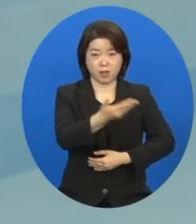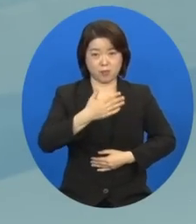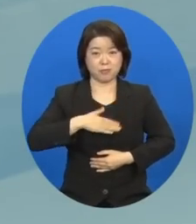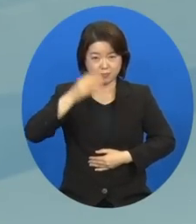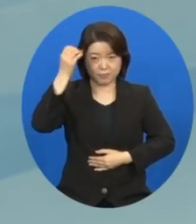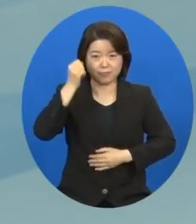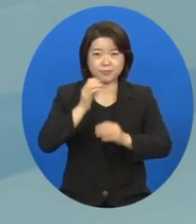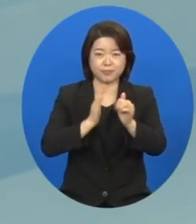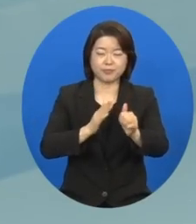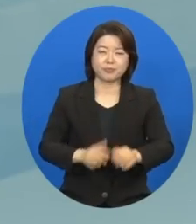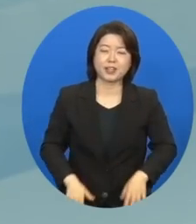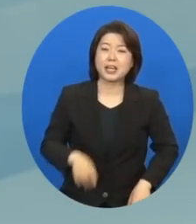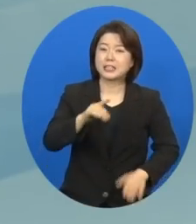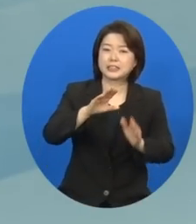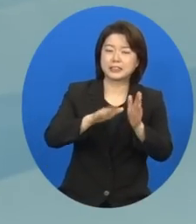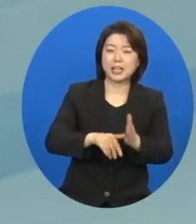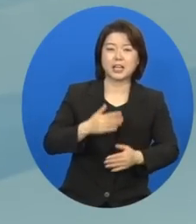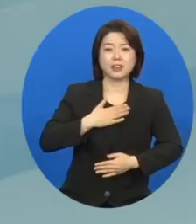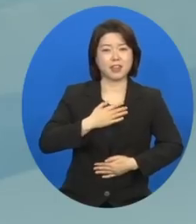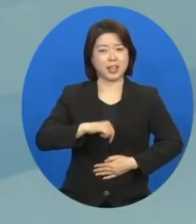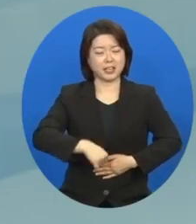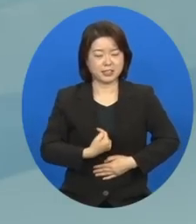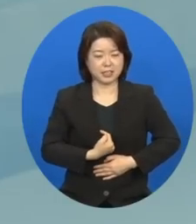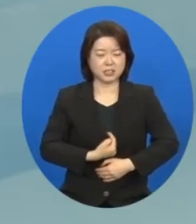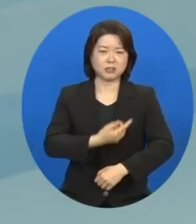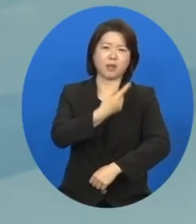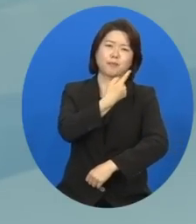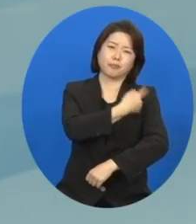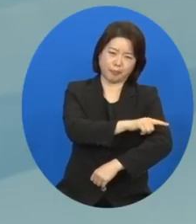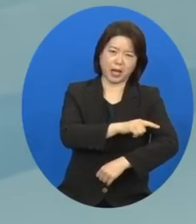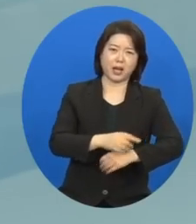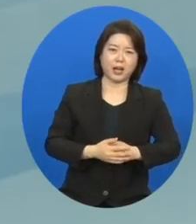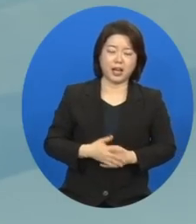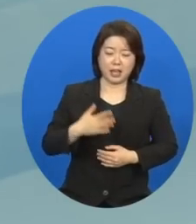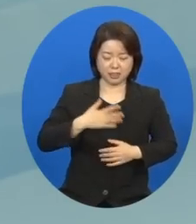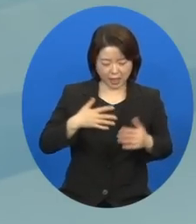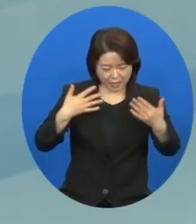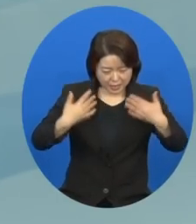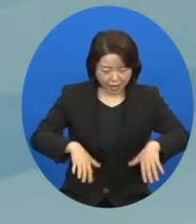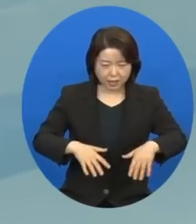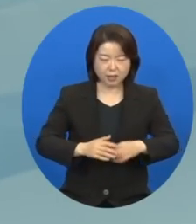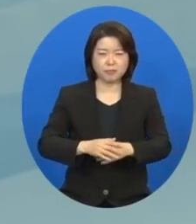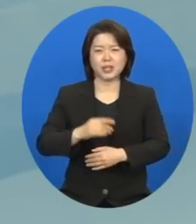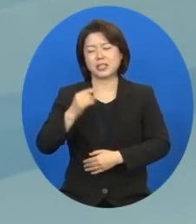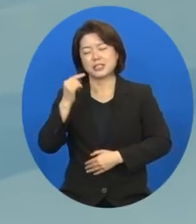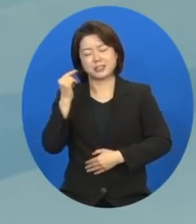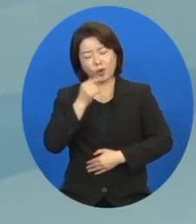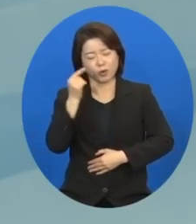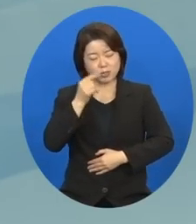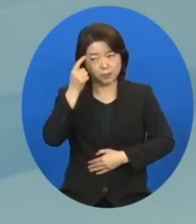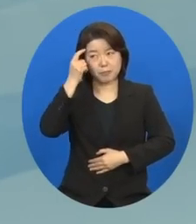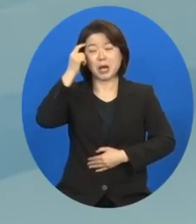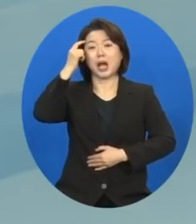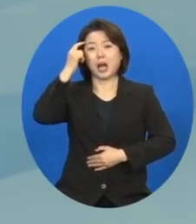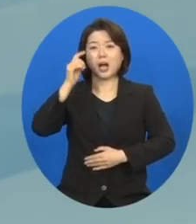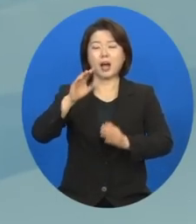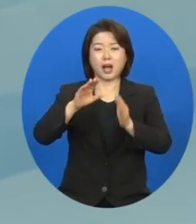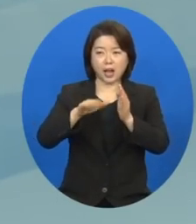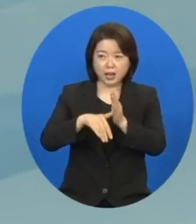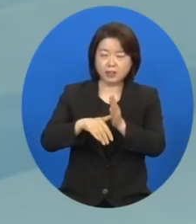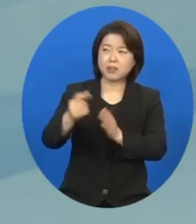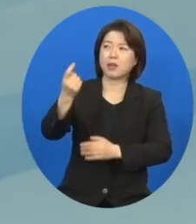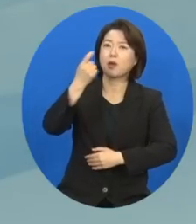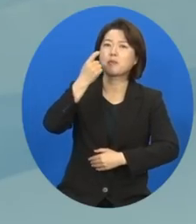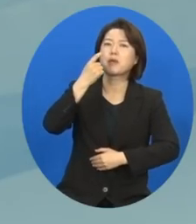합니다. 바로 그때는 우리 자신의 무능력과 우리의 약함을 철저하게 깨달을 때 바로 배우게